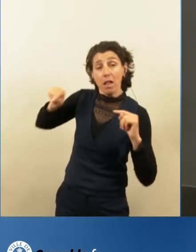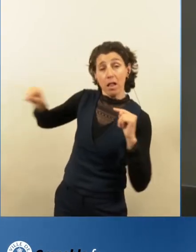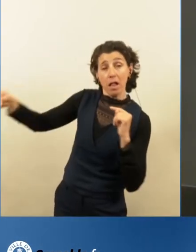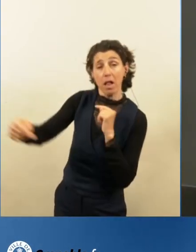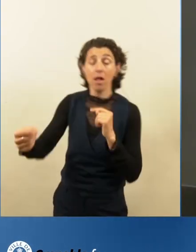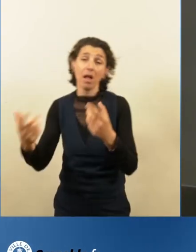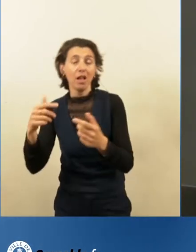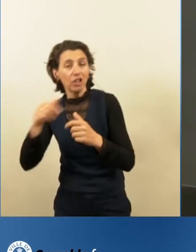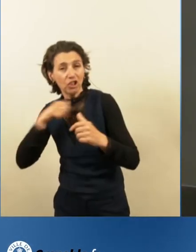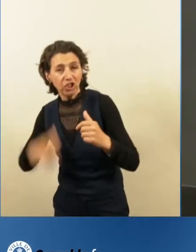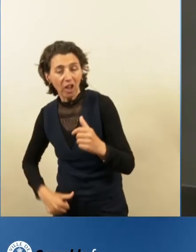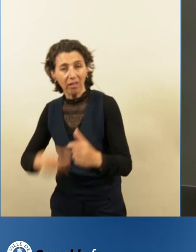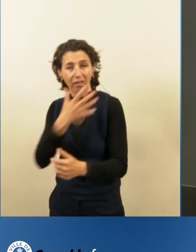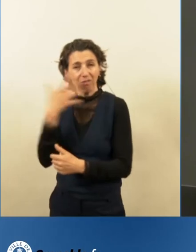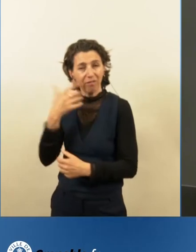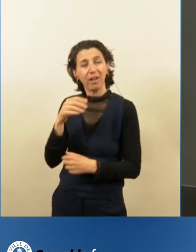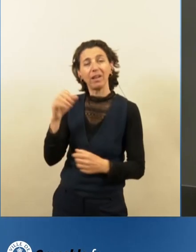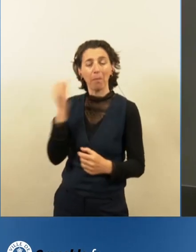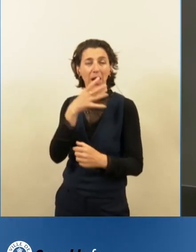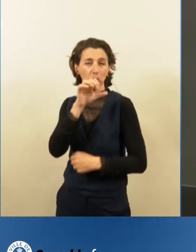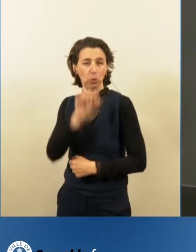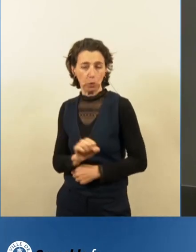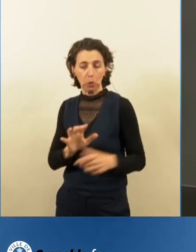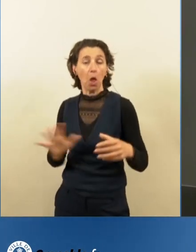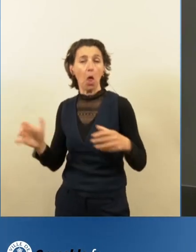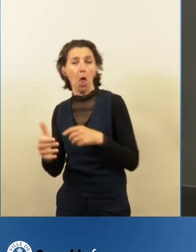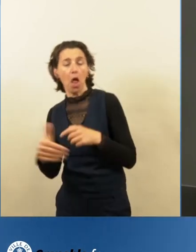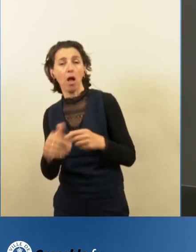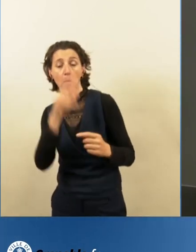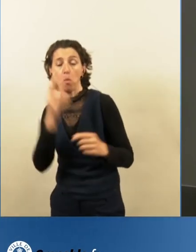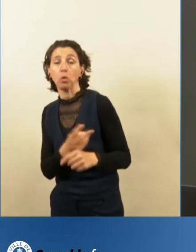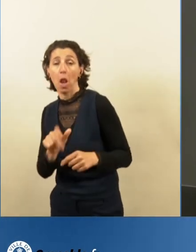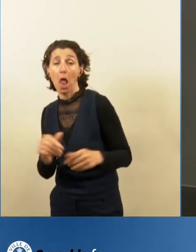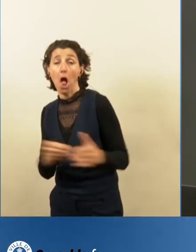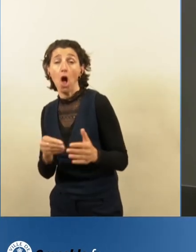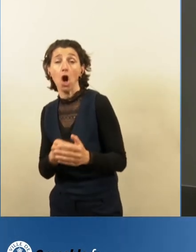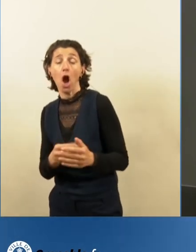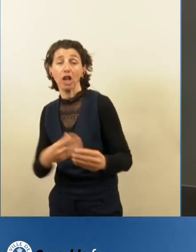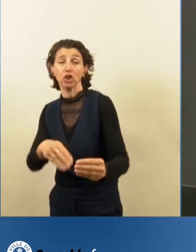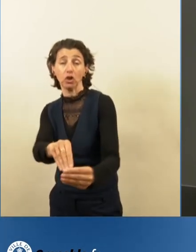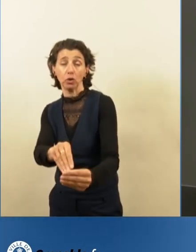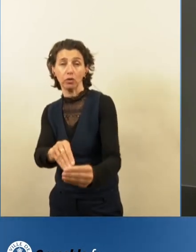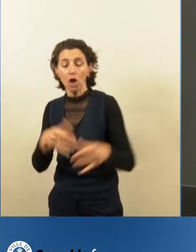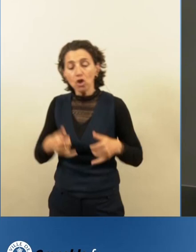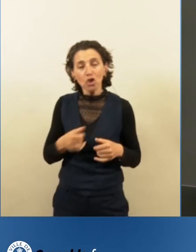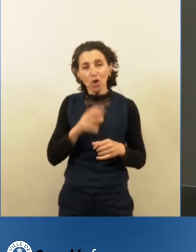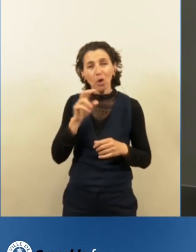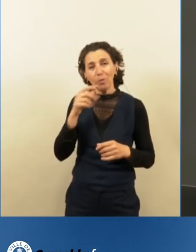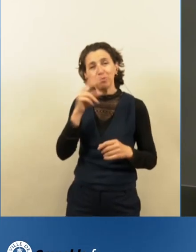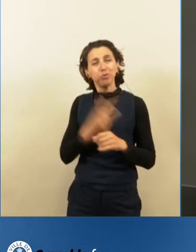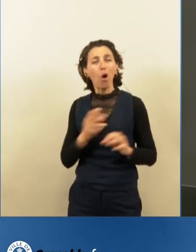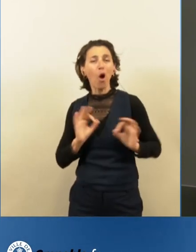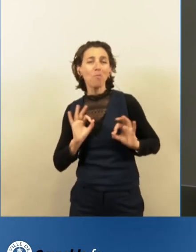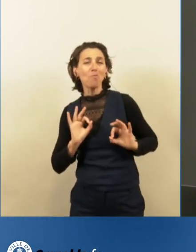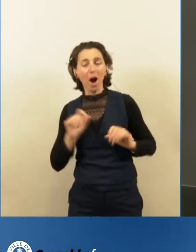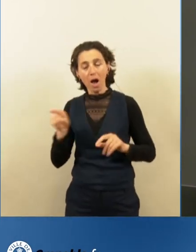ou en Amérique du Sud vaut-il mieux polluer à l'autre bout du monde qui s'y on ne peut se donner